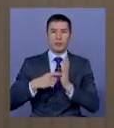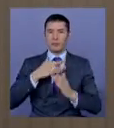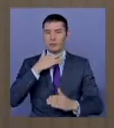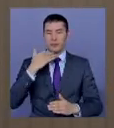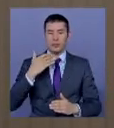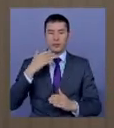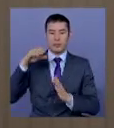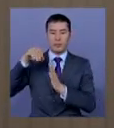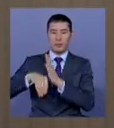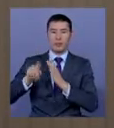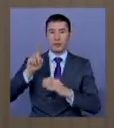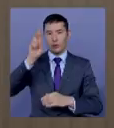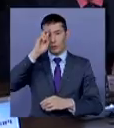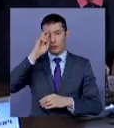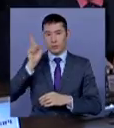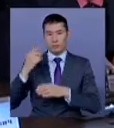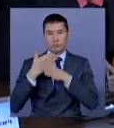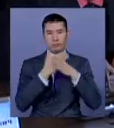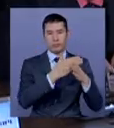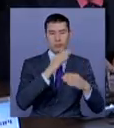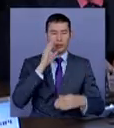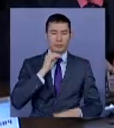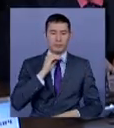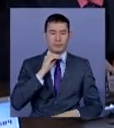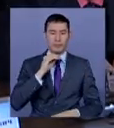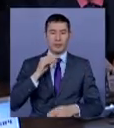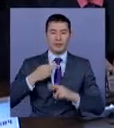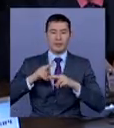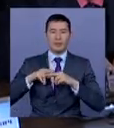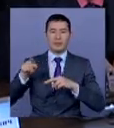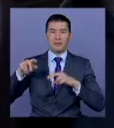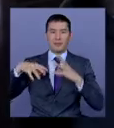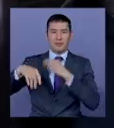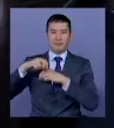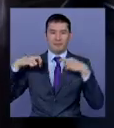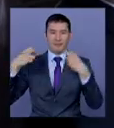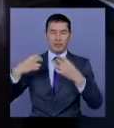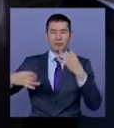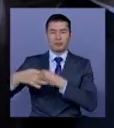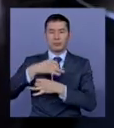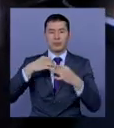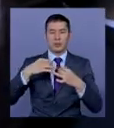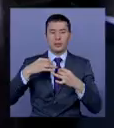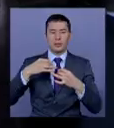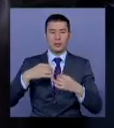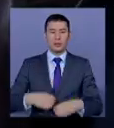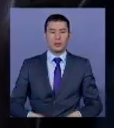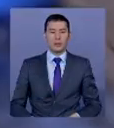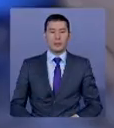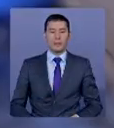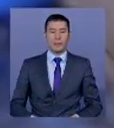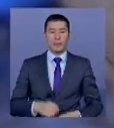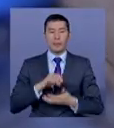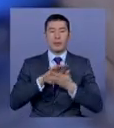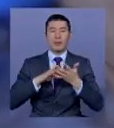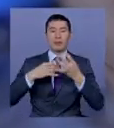жерде мемлекеттік қолдау таба алады. Кеңесте қаралған мәселелер тыңғылықты сараланып, мемлекеттік үйлестірушілерге ұсыныс ретінде жіберіледі.